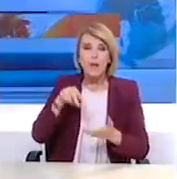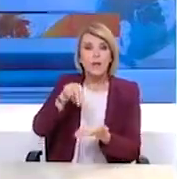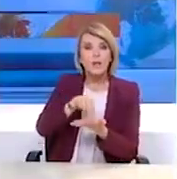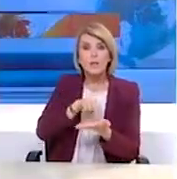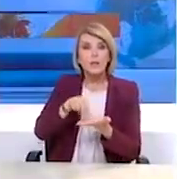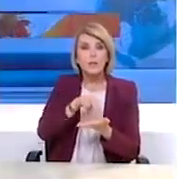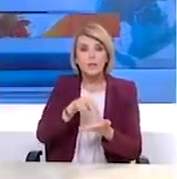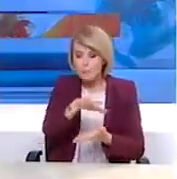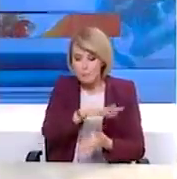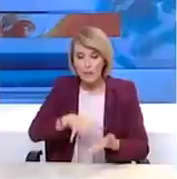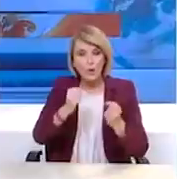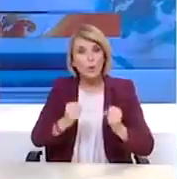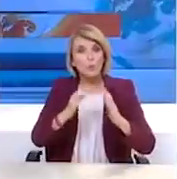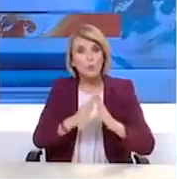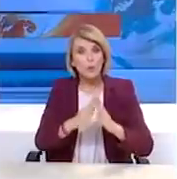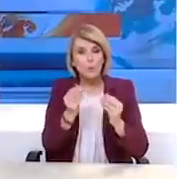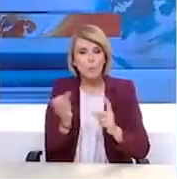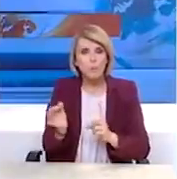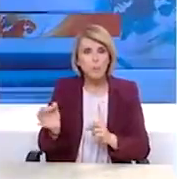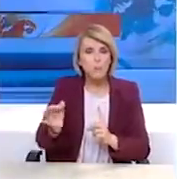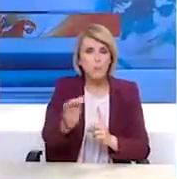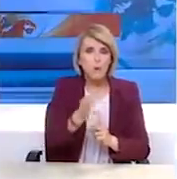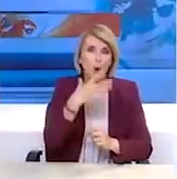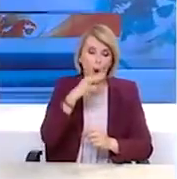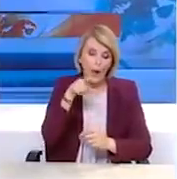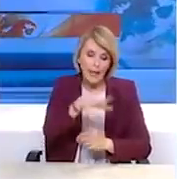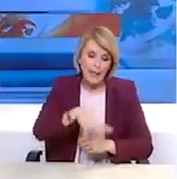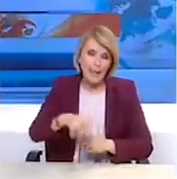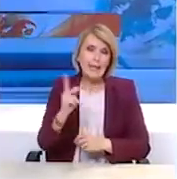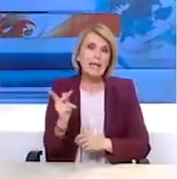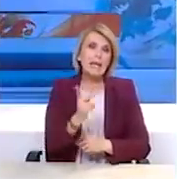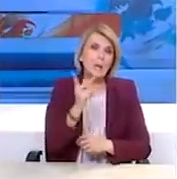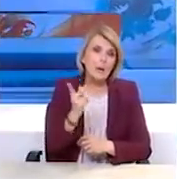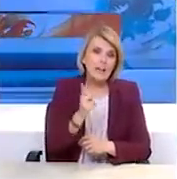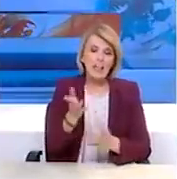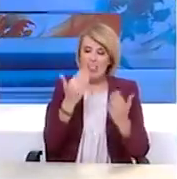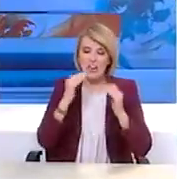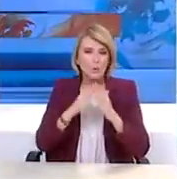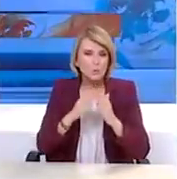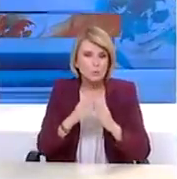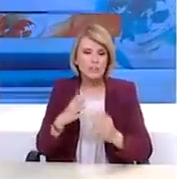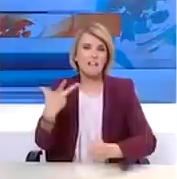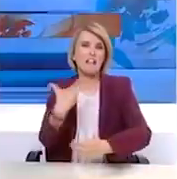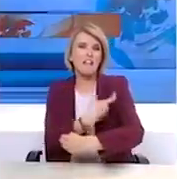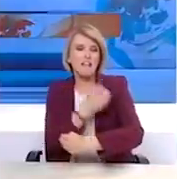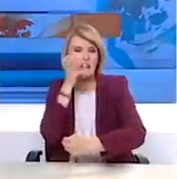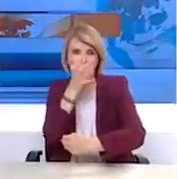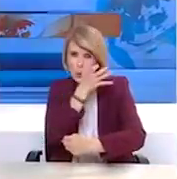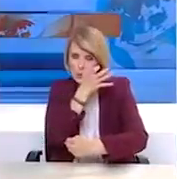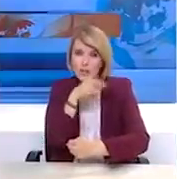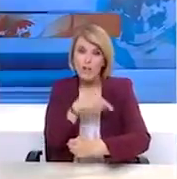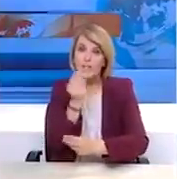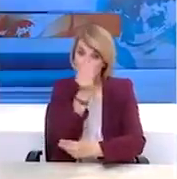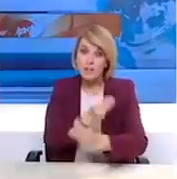μαζικών κρουσμάτων κορονοϊού. Για κοινωνικούς λόγους, πληθυσμοί όπως Ρωμά, άστεγοι, χρήστες ενδοφλέβιων ουσιών